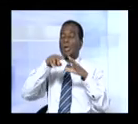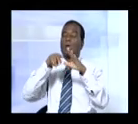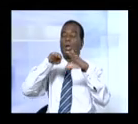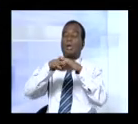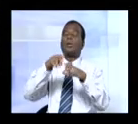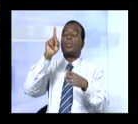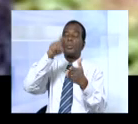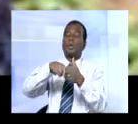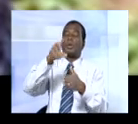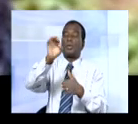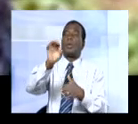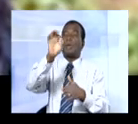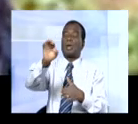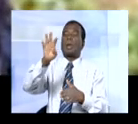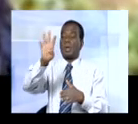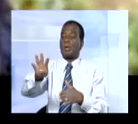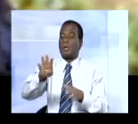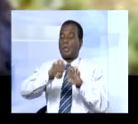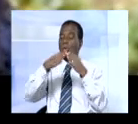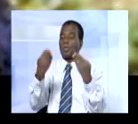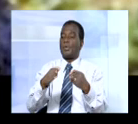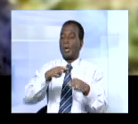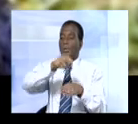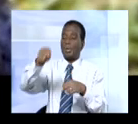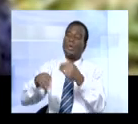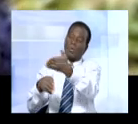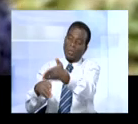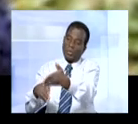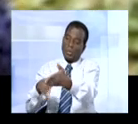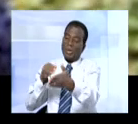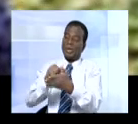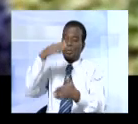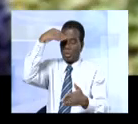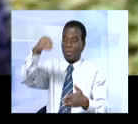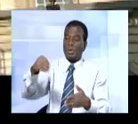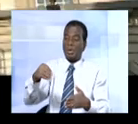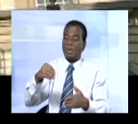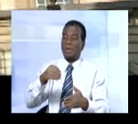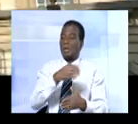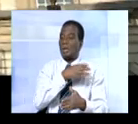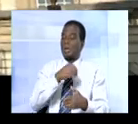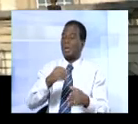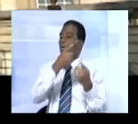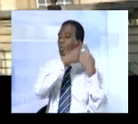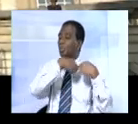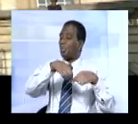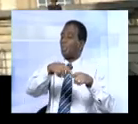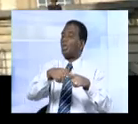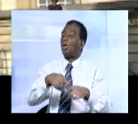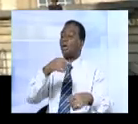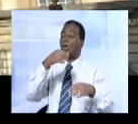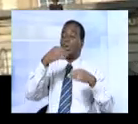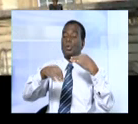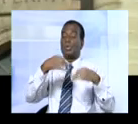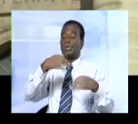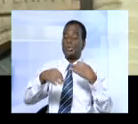s'est ouvert mardi à Paris. Pascal Sebenkangwa, 54 ans, paralytique depuis un accident en